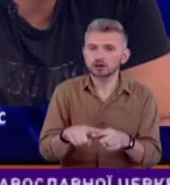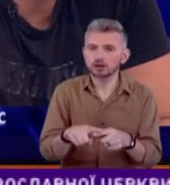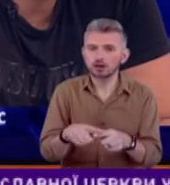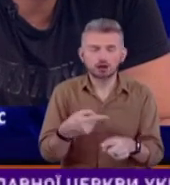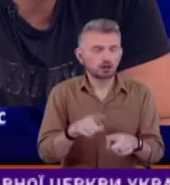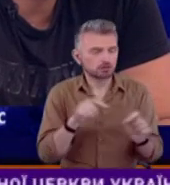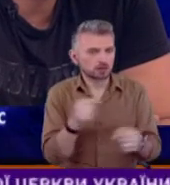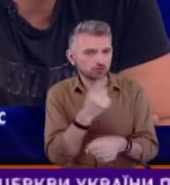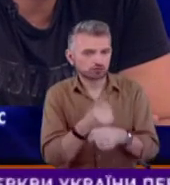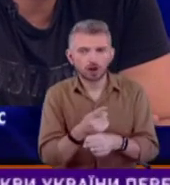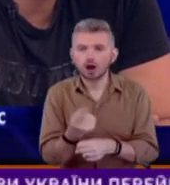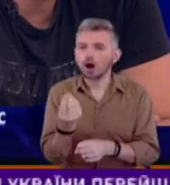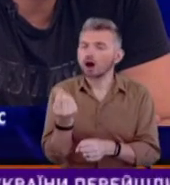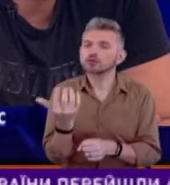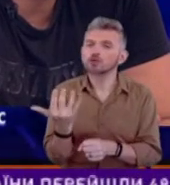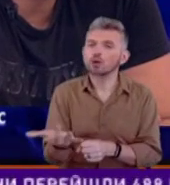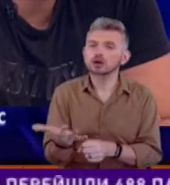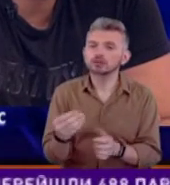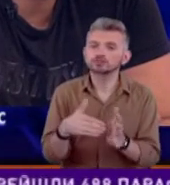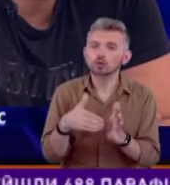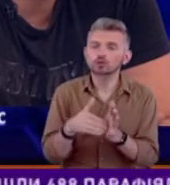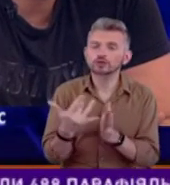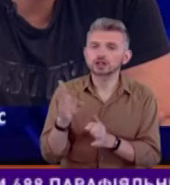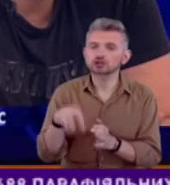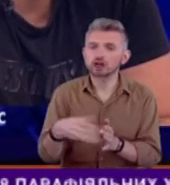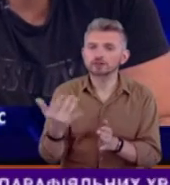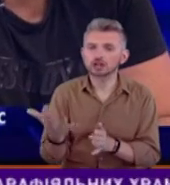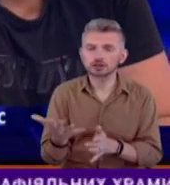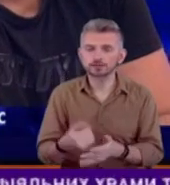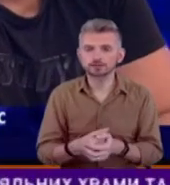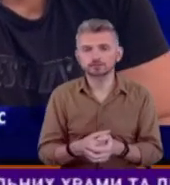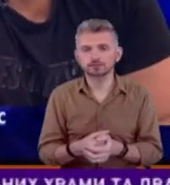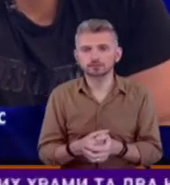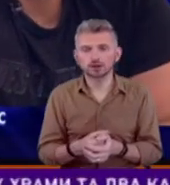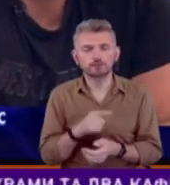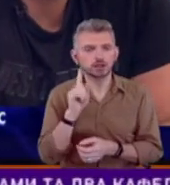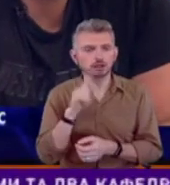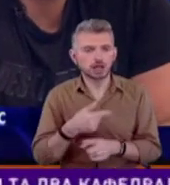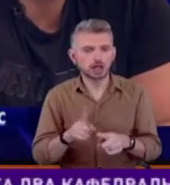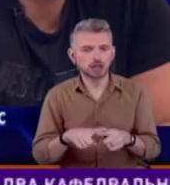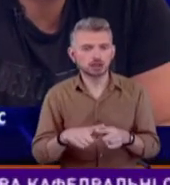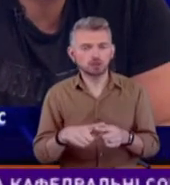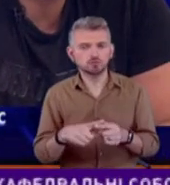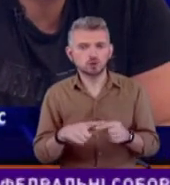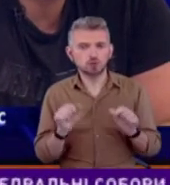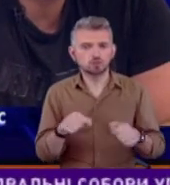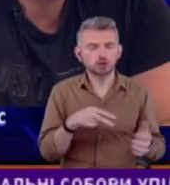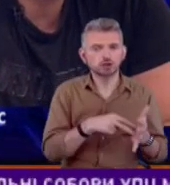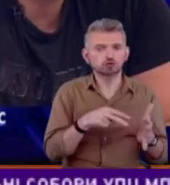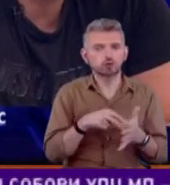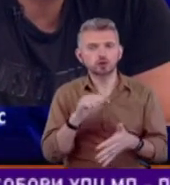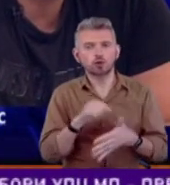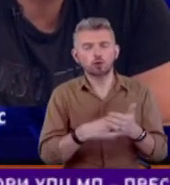5. Нет, это не допускается. Так сколько это коштует, я ж питаю, який штраф? Вы знаете, это может стоить